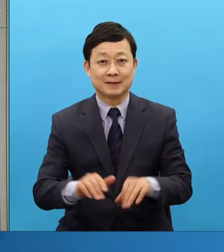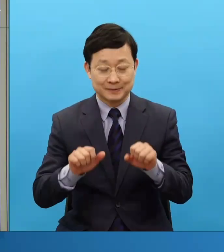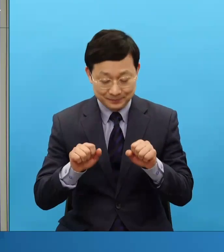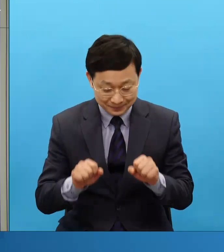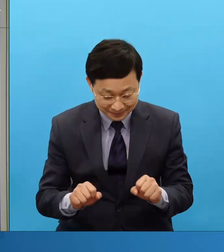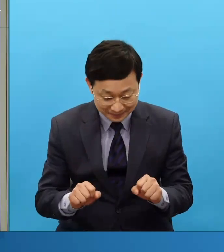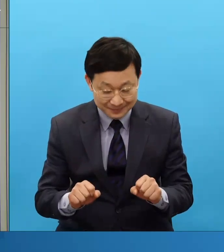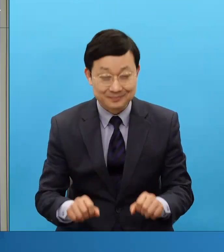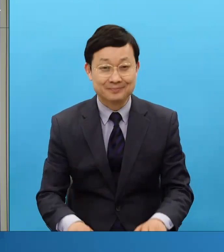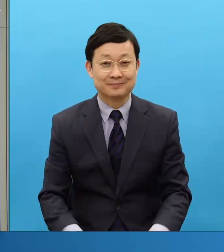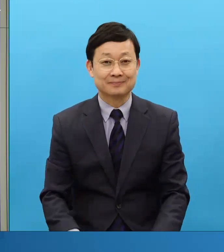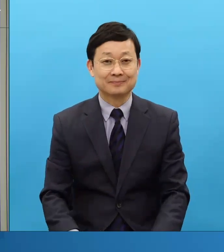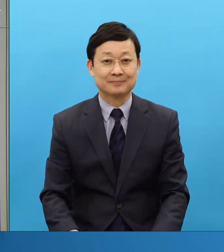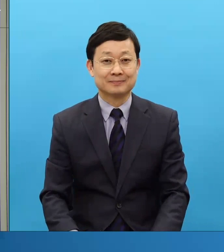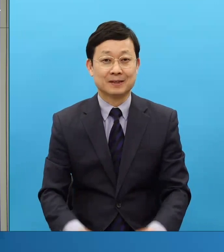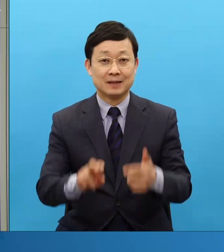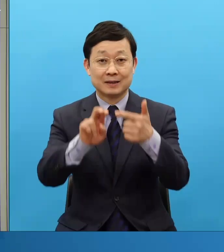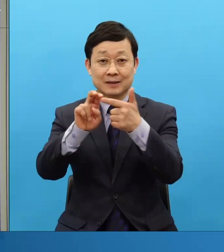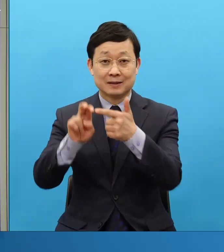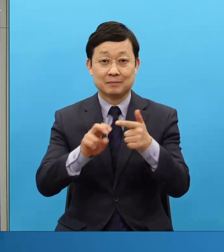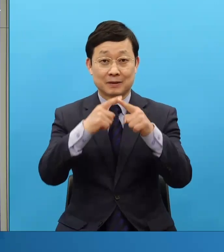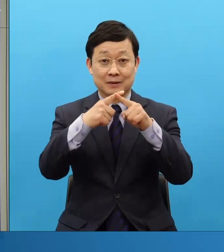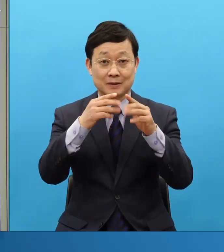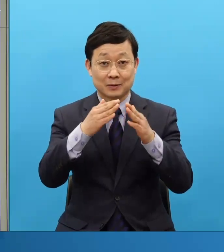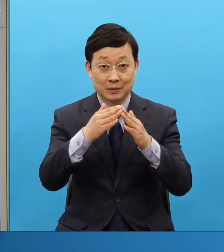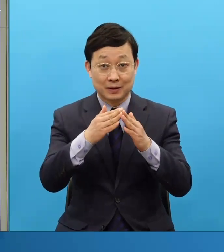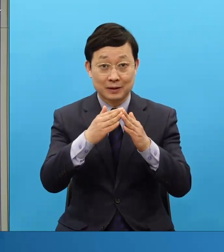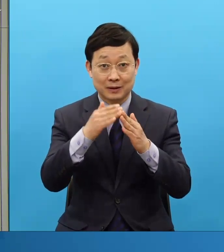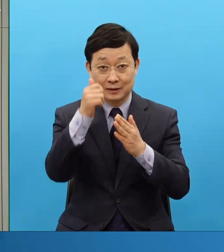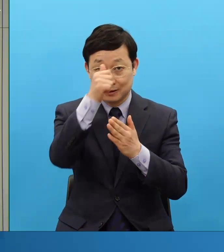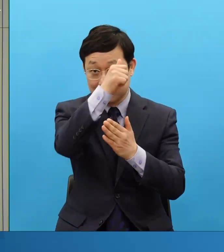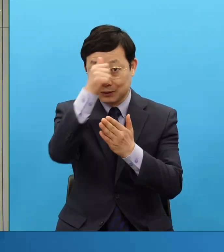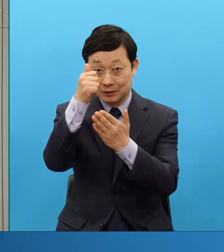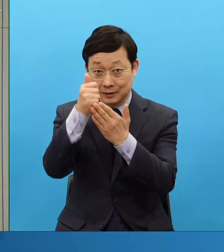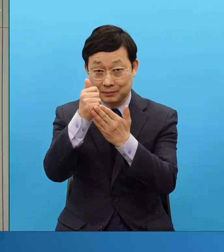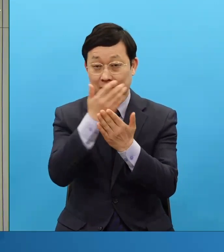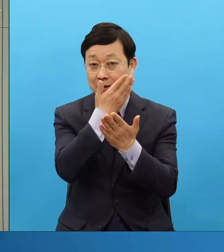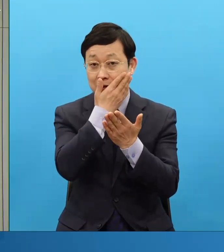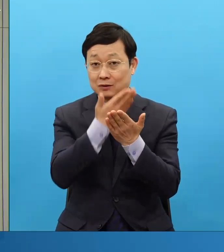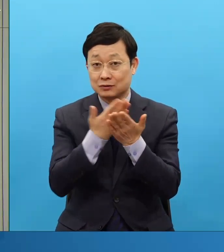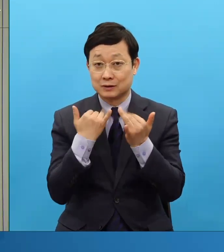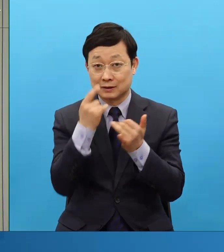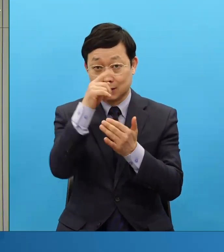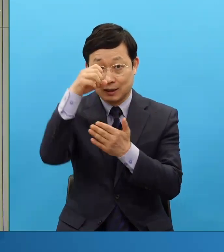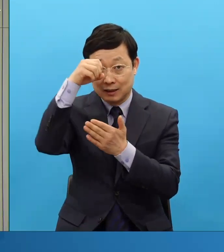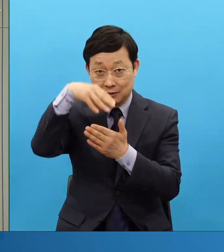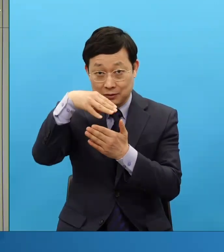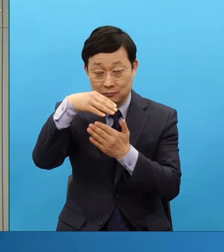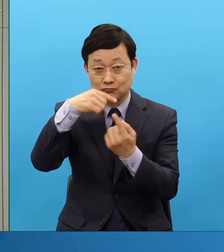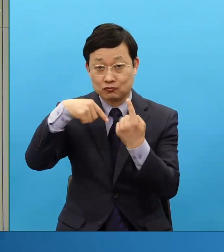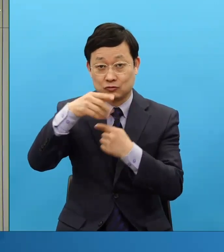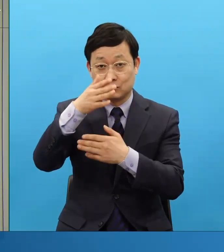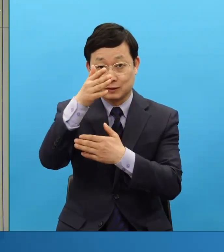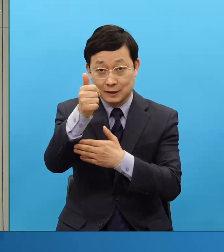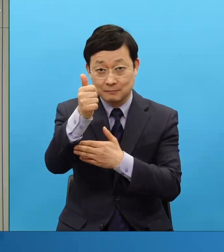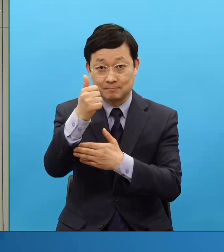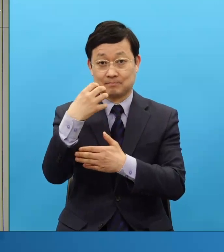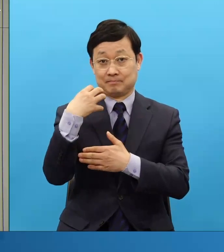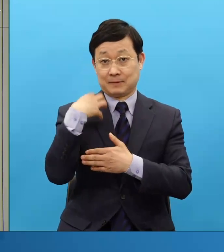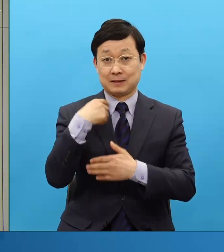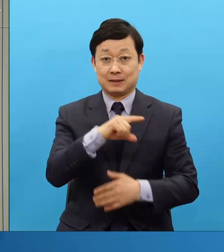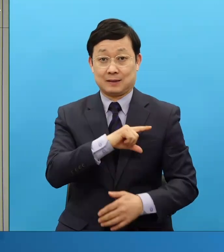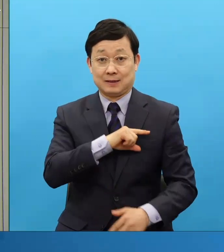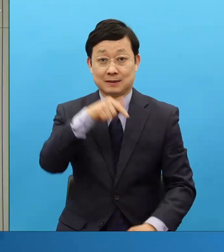안녕하십니까. 저는 임마누엘 교회를 섬기고 있고 중직자 대학원 본부 운영위원장을 맡고 있는